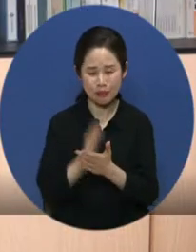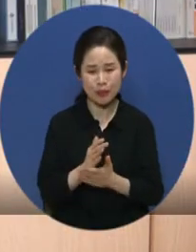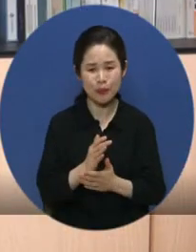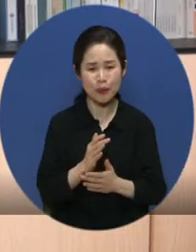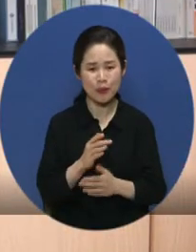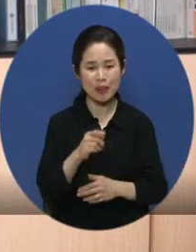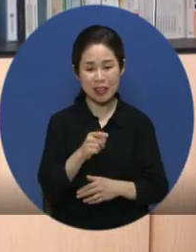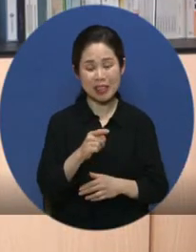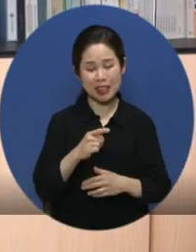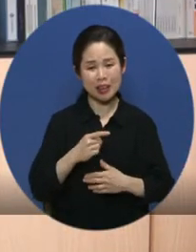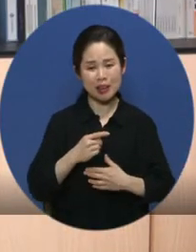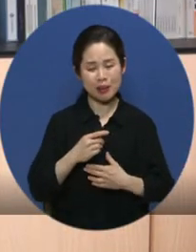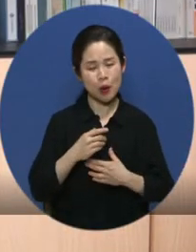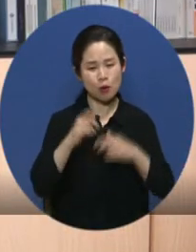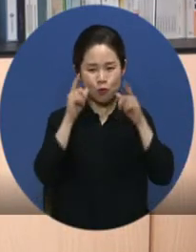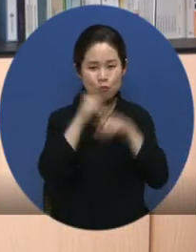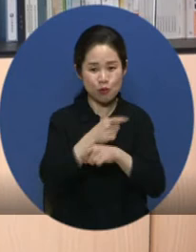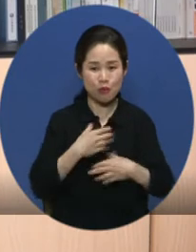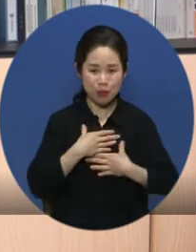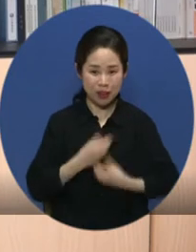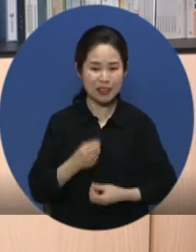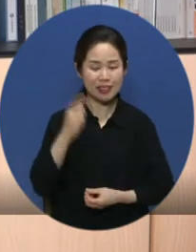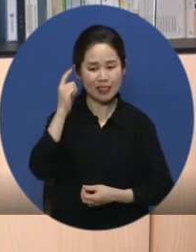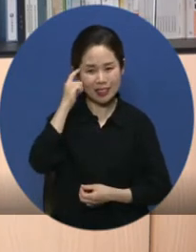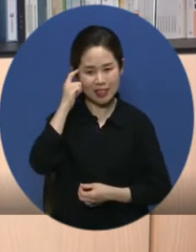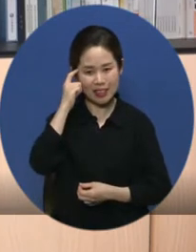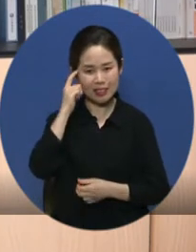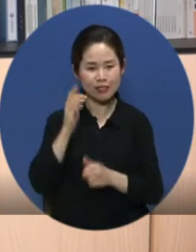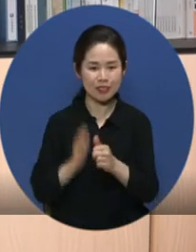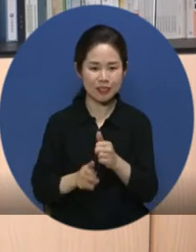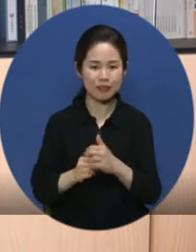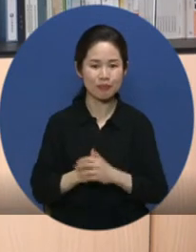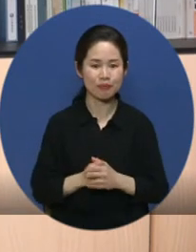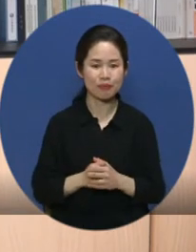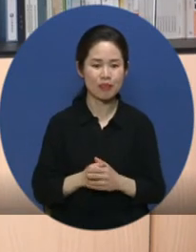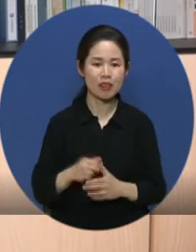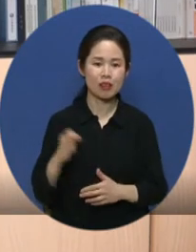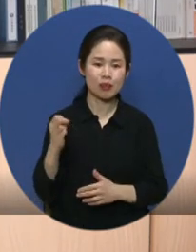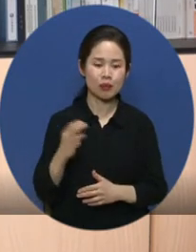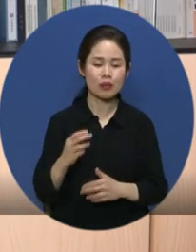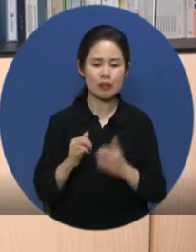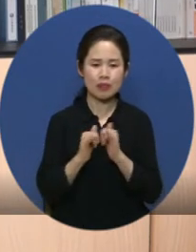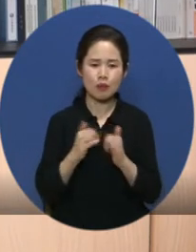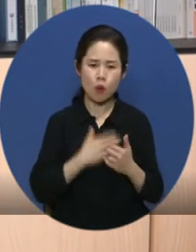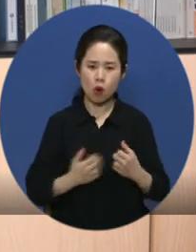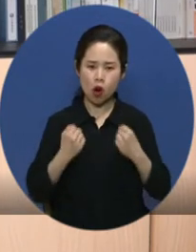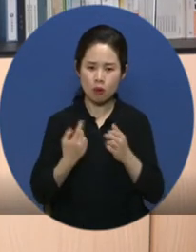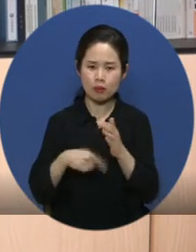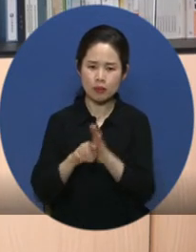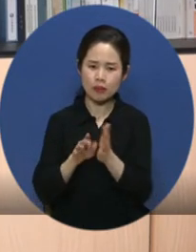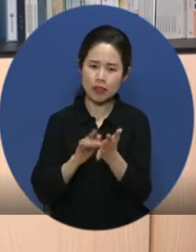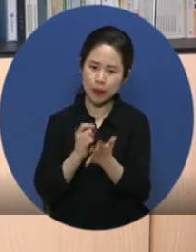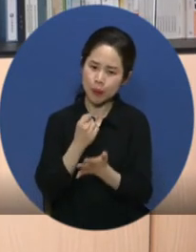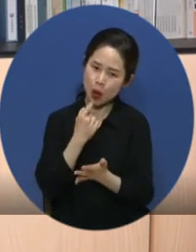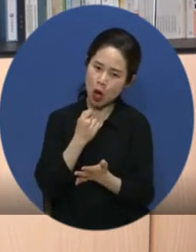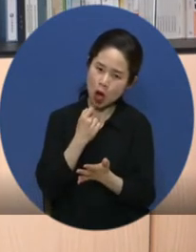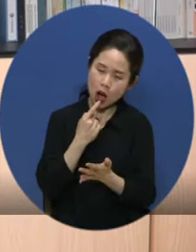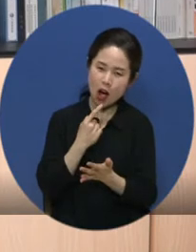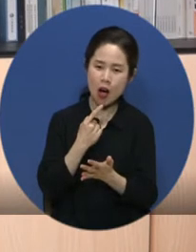사람들이 건강을 위해서 몸의 약을 또 운동을 여러 가지 처방을 많이